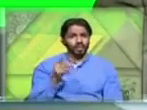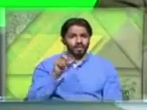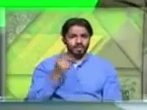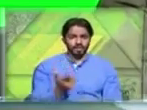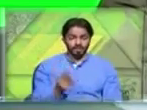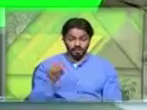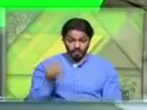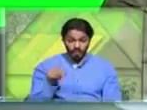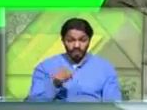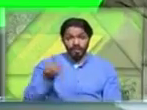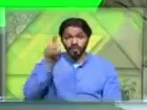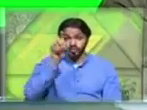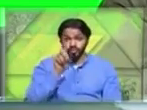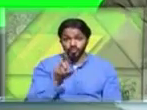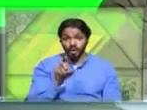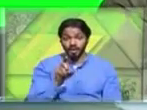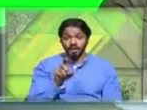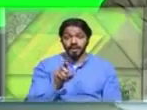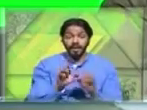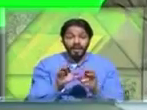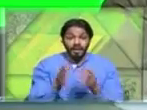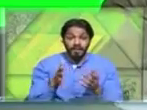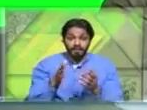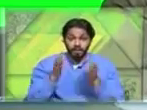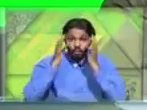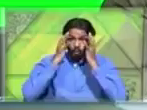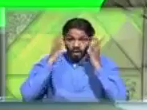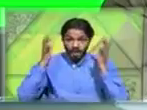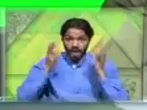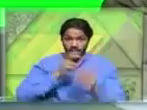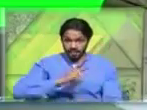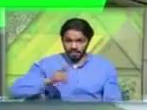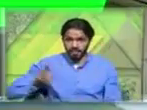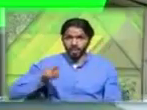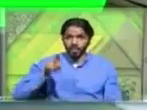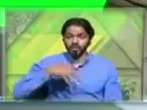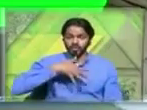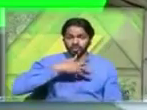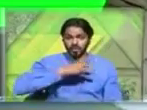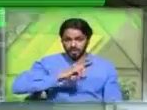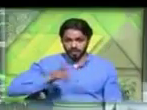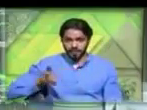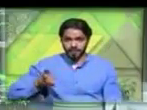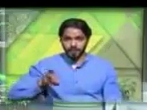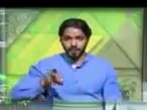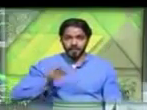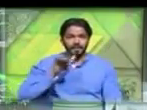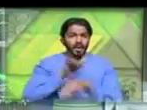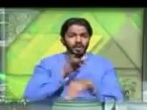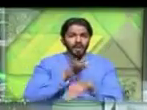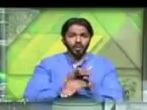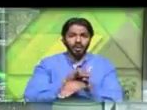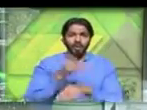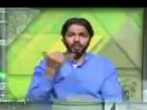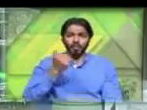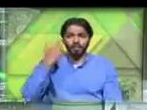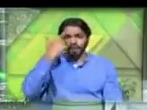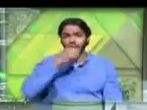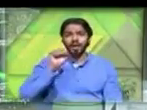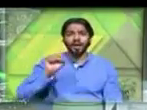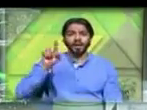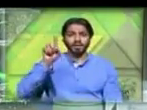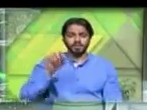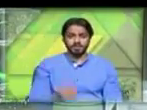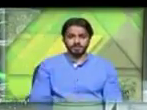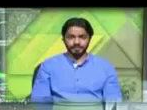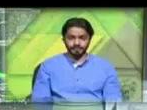السؤال، كيف يحقق الدعاة إلى الله تبارك وتعالى التجرد والعدل والإنصاف بخطوات عملية؟ هذا سؤال في غاية الأهمية